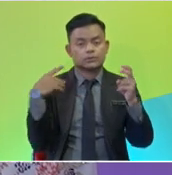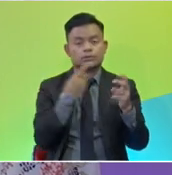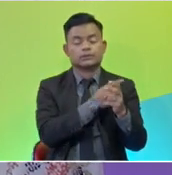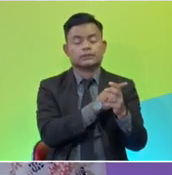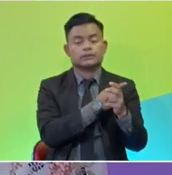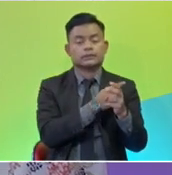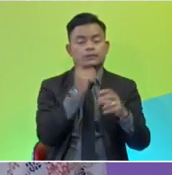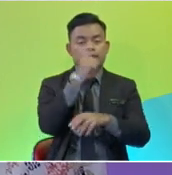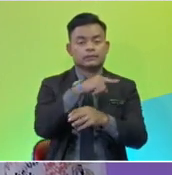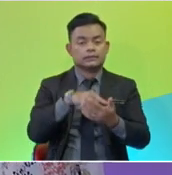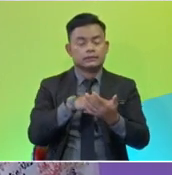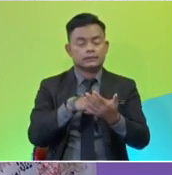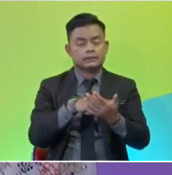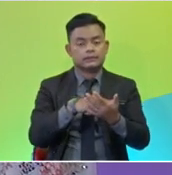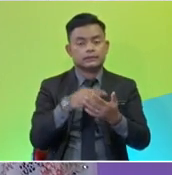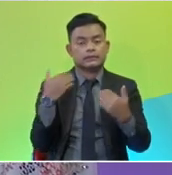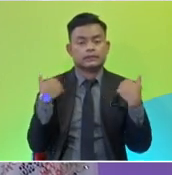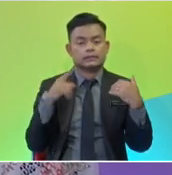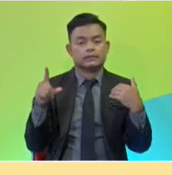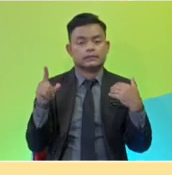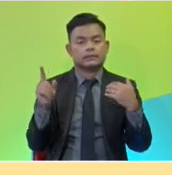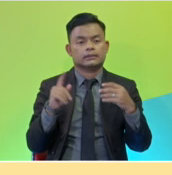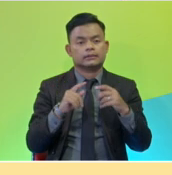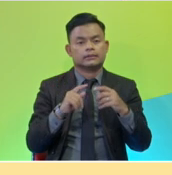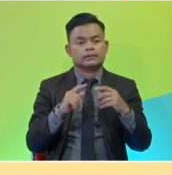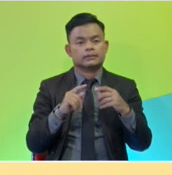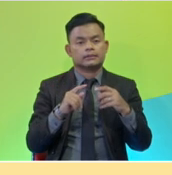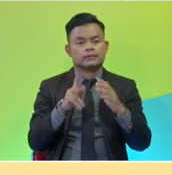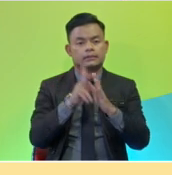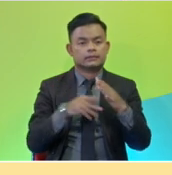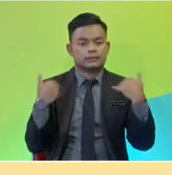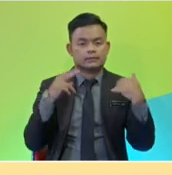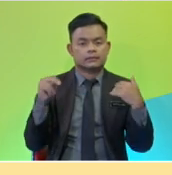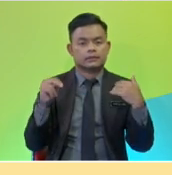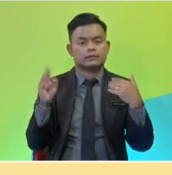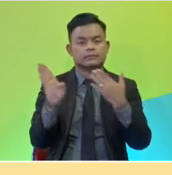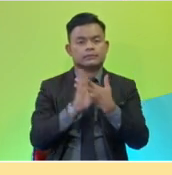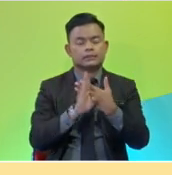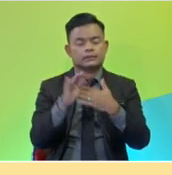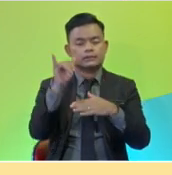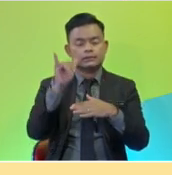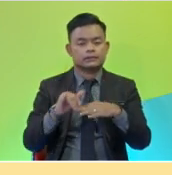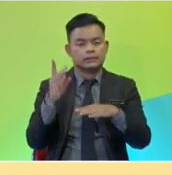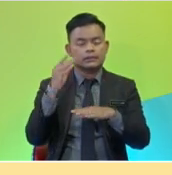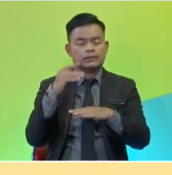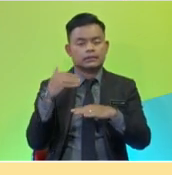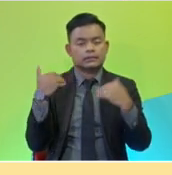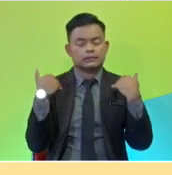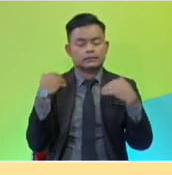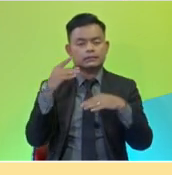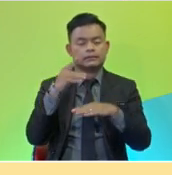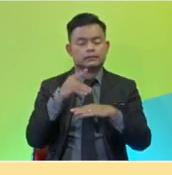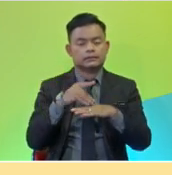Taman permainan kawasan sekolah dan juga di rumah okey situasi ialah keadaan